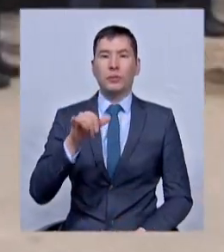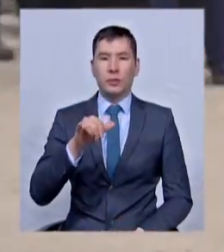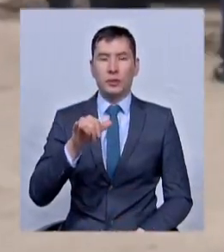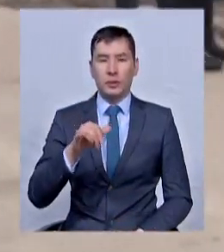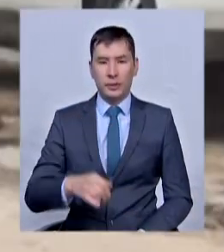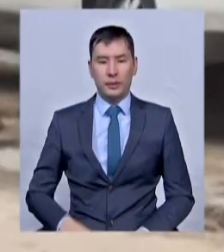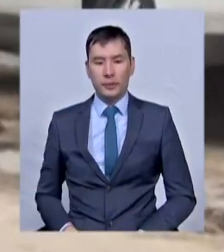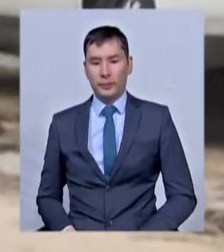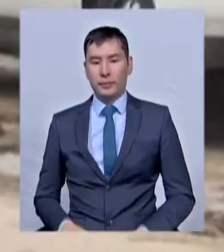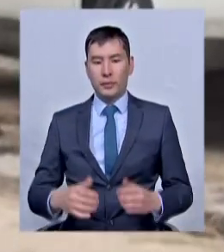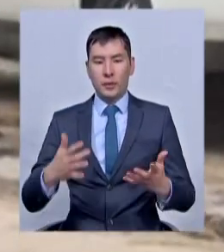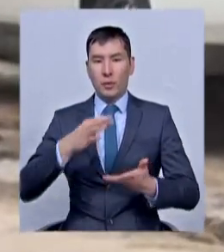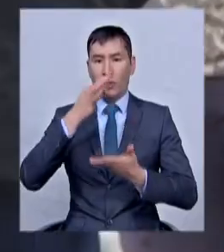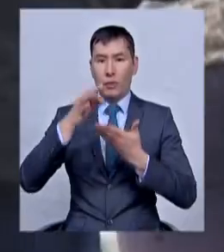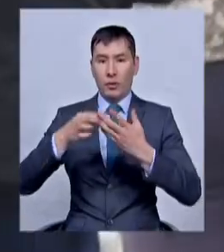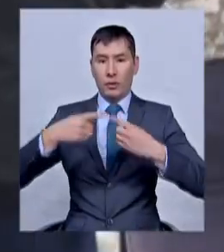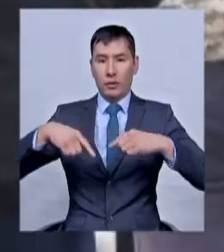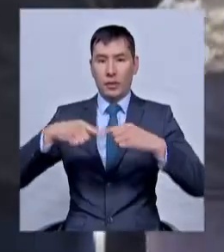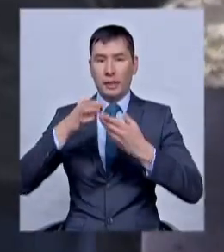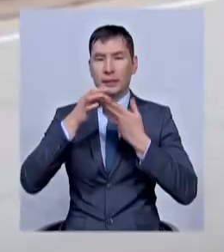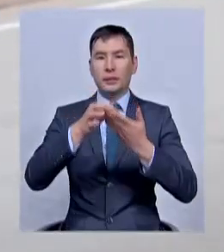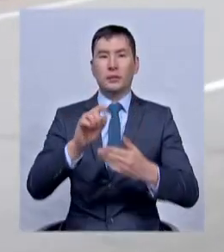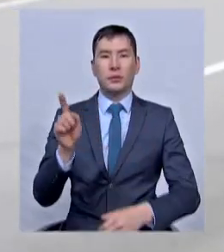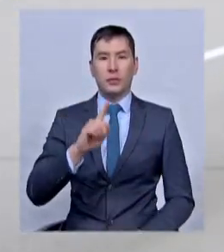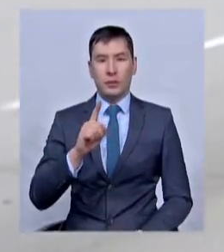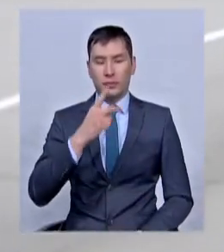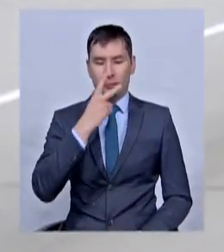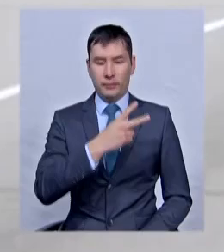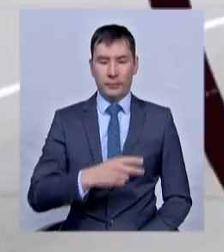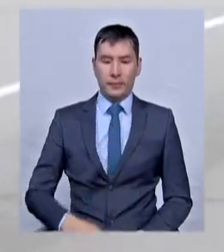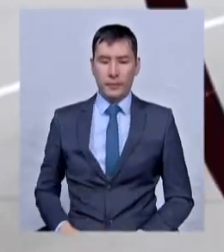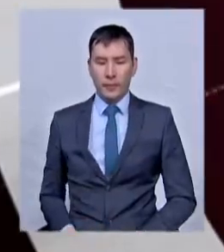қайда кетті? Жауаптылар не дейді? Мерей Байеттің бейне материалында.